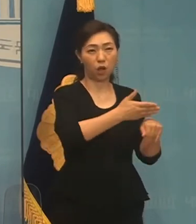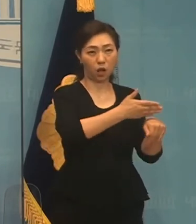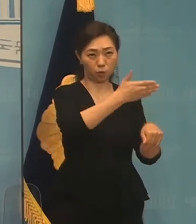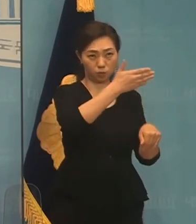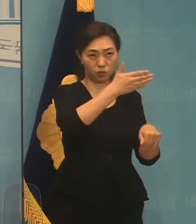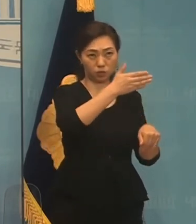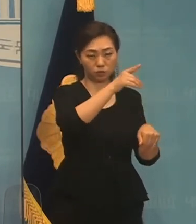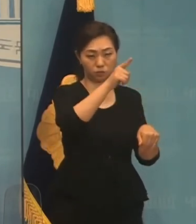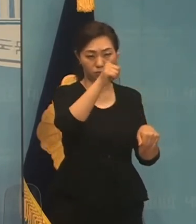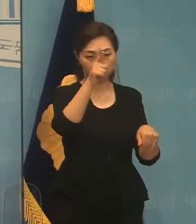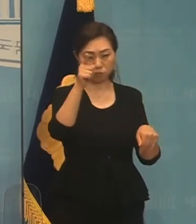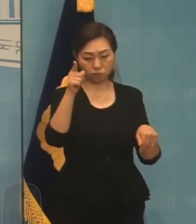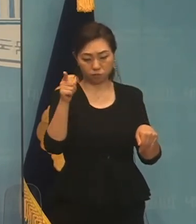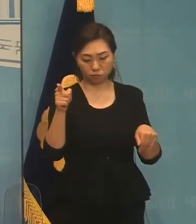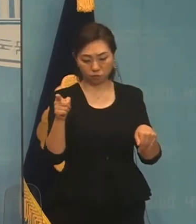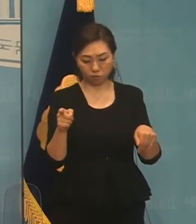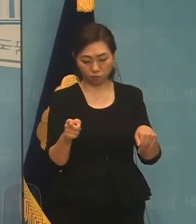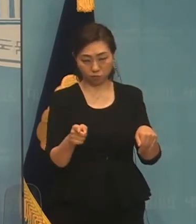9시서부터 오후